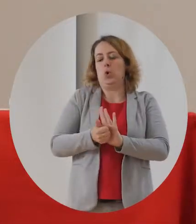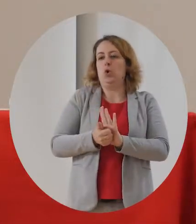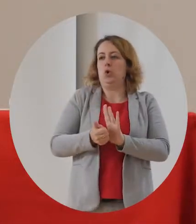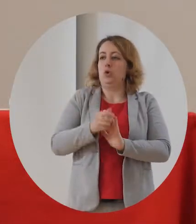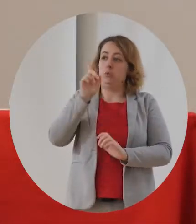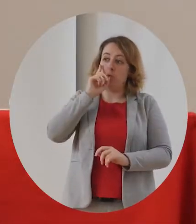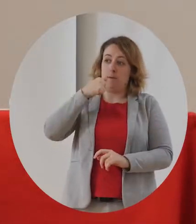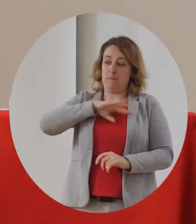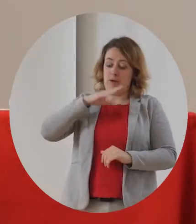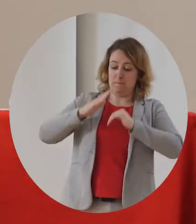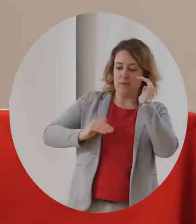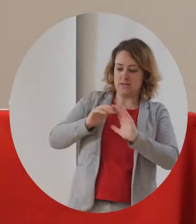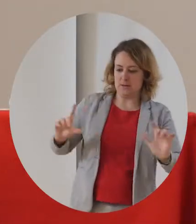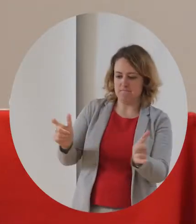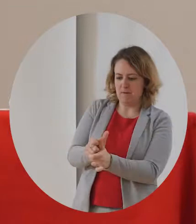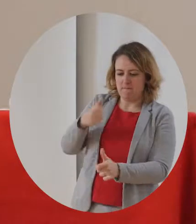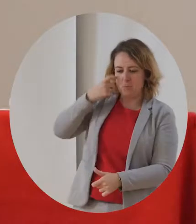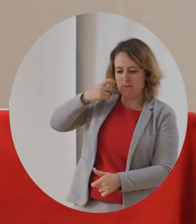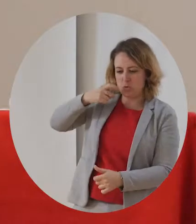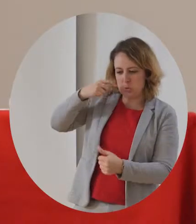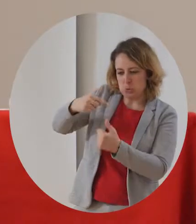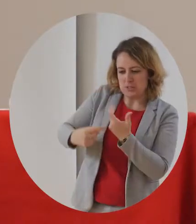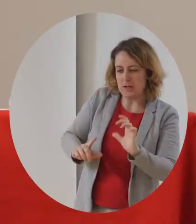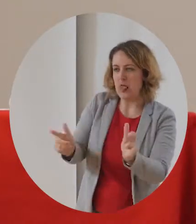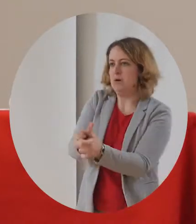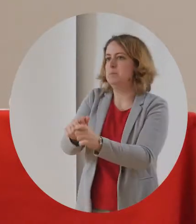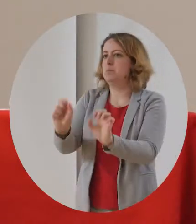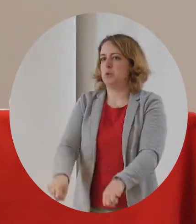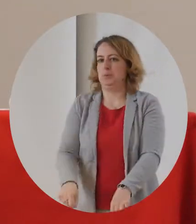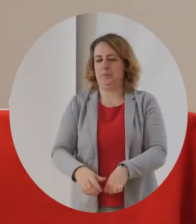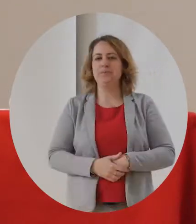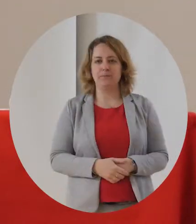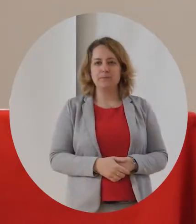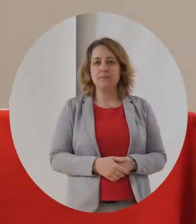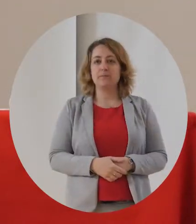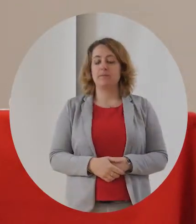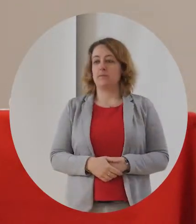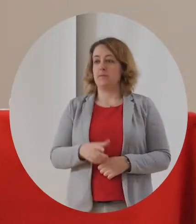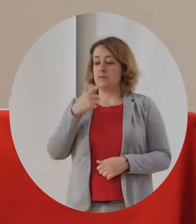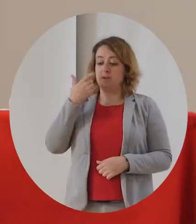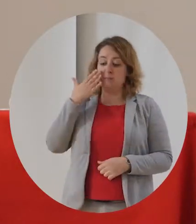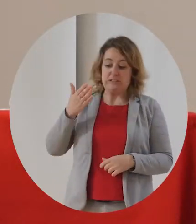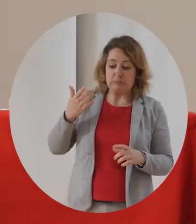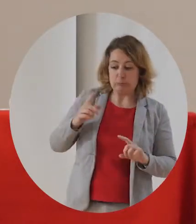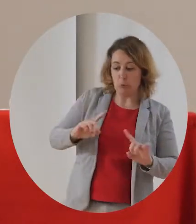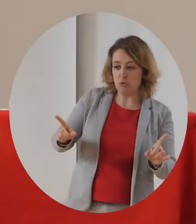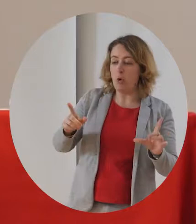observation va peut-être permettre justement de déceler les troubles qui serait passé inaperçu